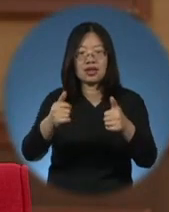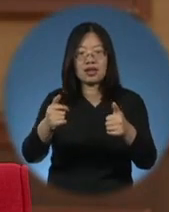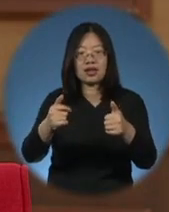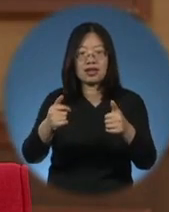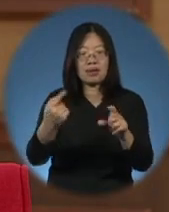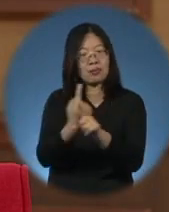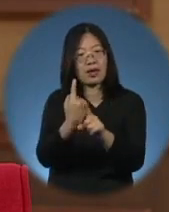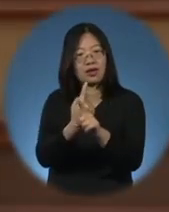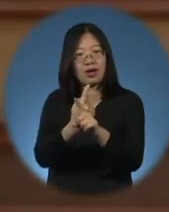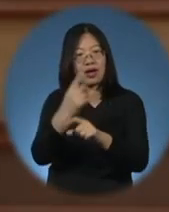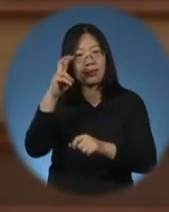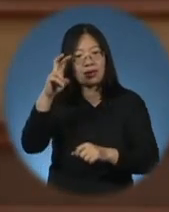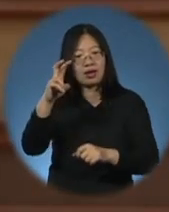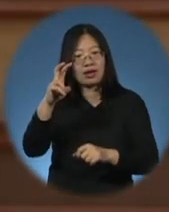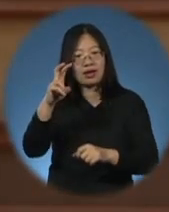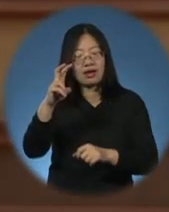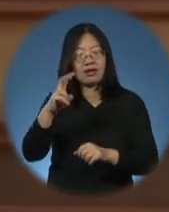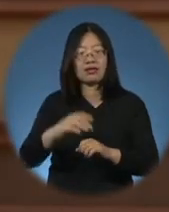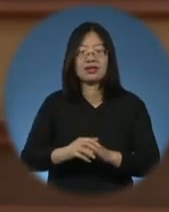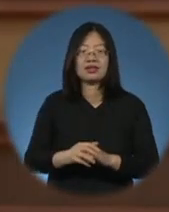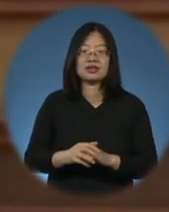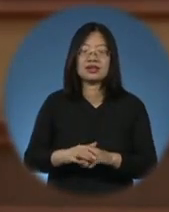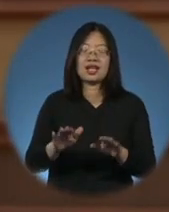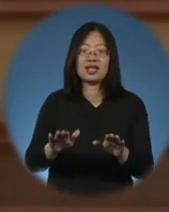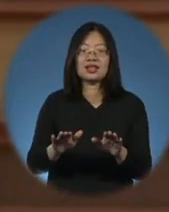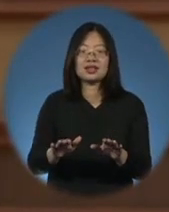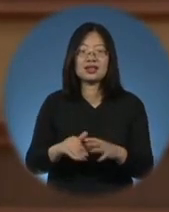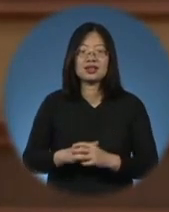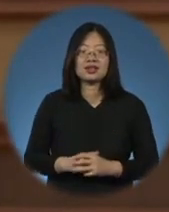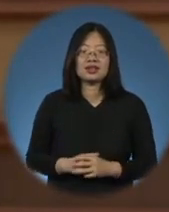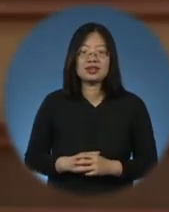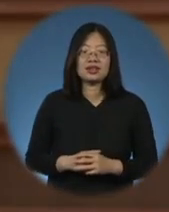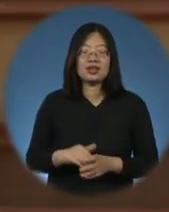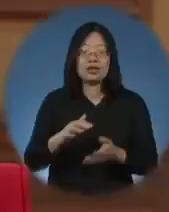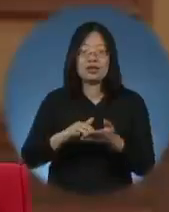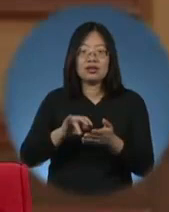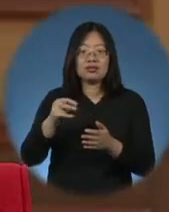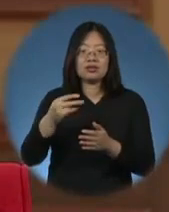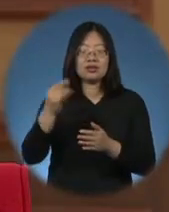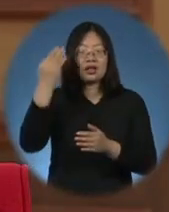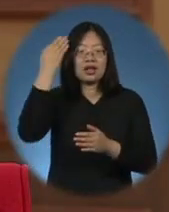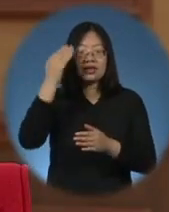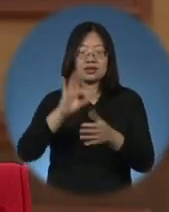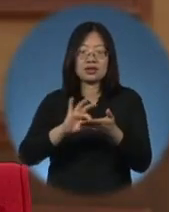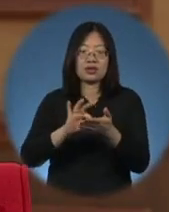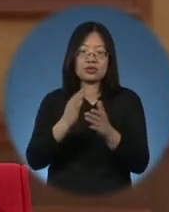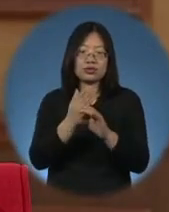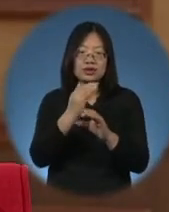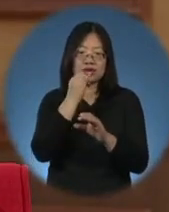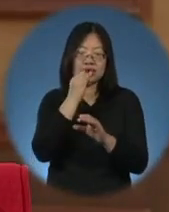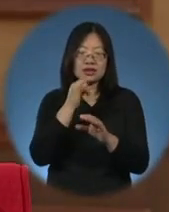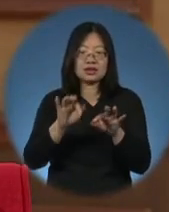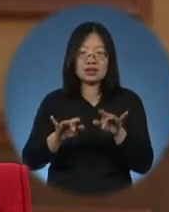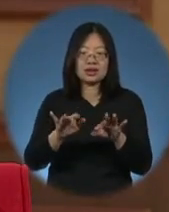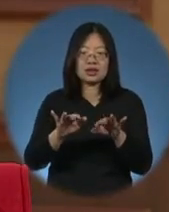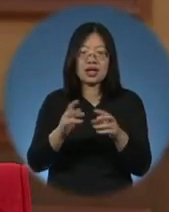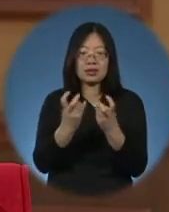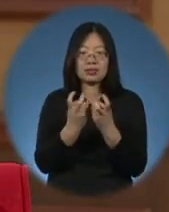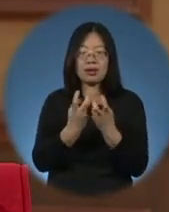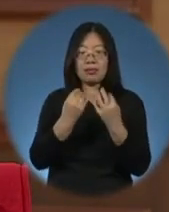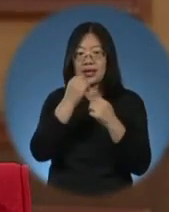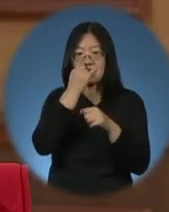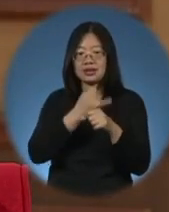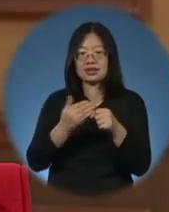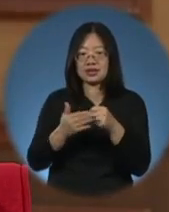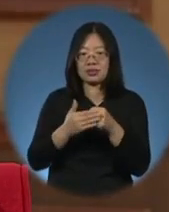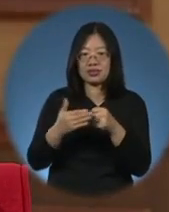거죠. 그렇겠네요. 예, 네, 그래서 그렇겠네요. 그거를 이제, 통계물리학에서 사용하는 어떤 그 전산 기법들이 많거든요.